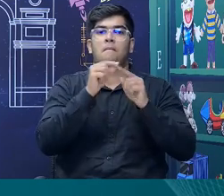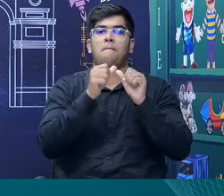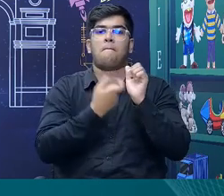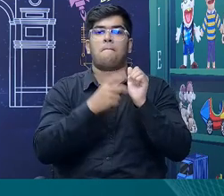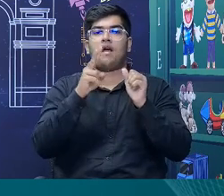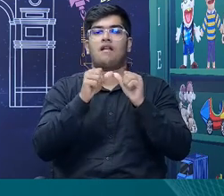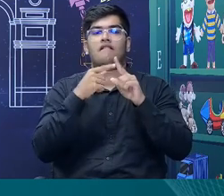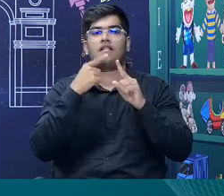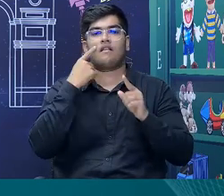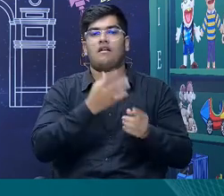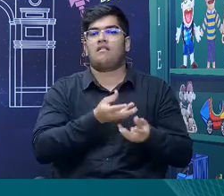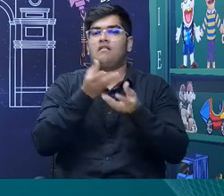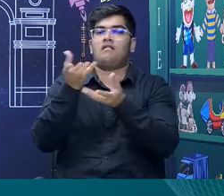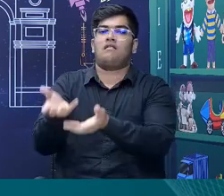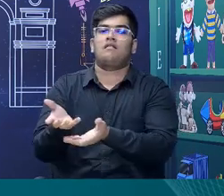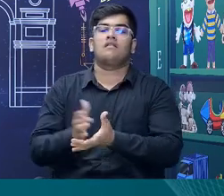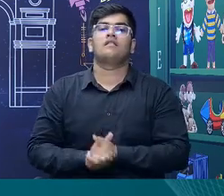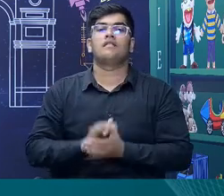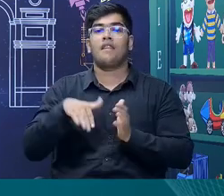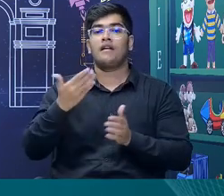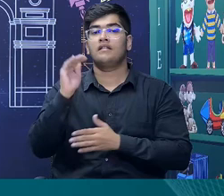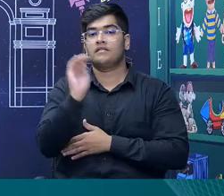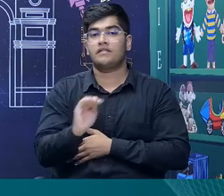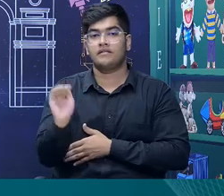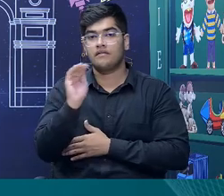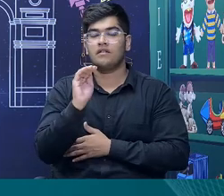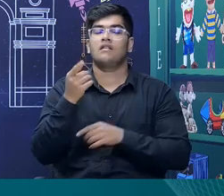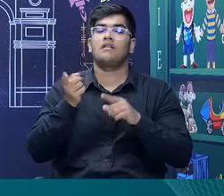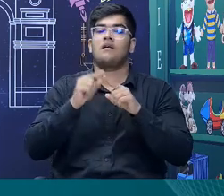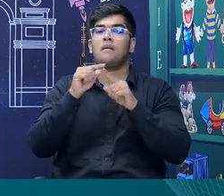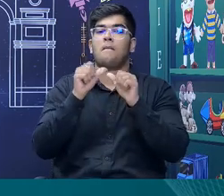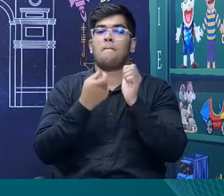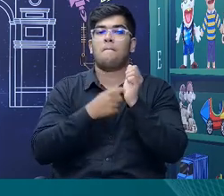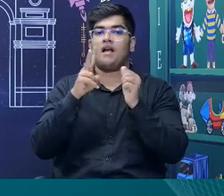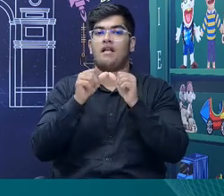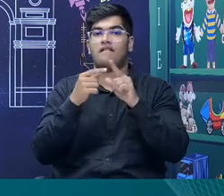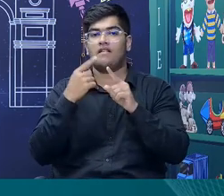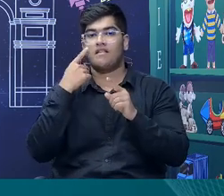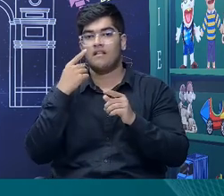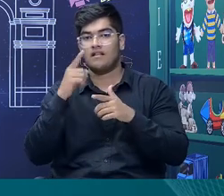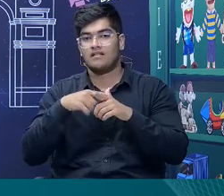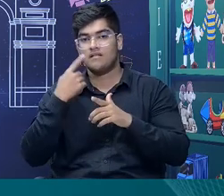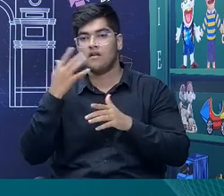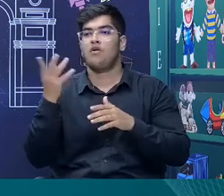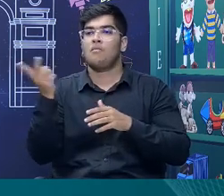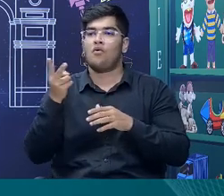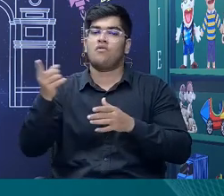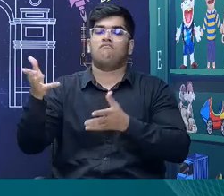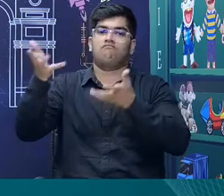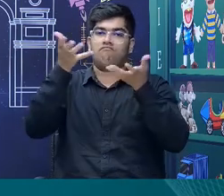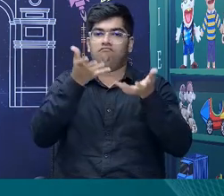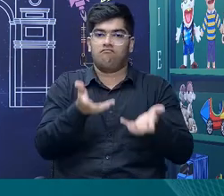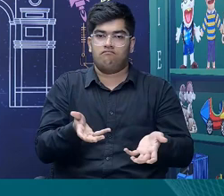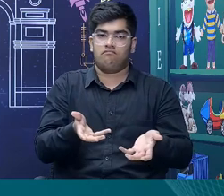लेक आते हैं और फिर शिवाजी और पार्वती जी मिलकर गणेश जी की बॉडी पर वह